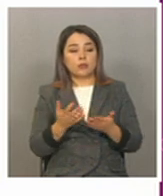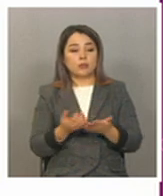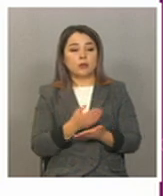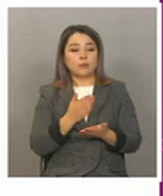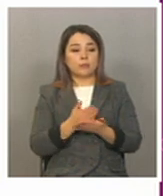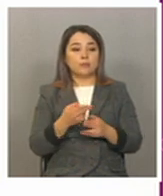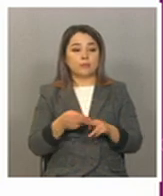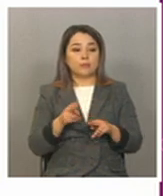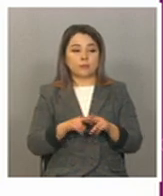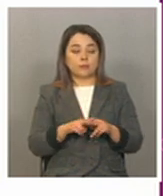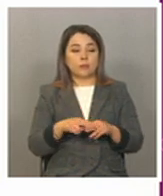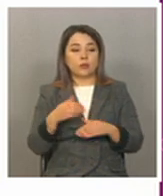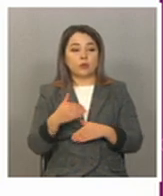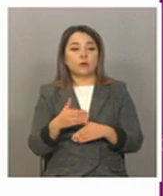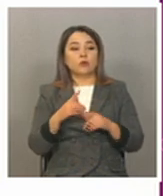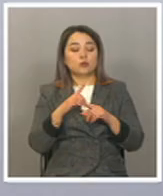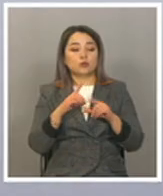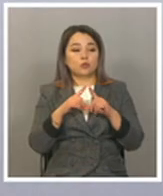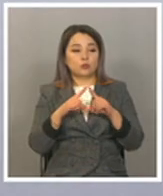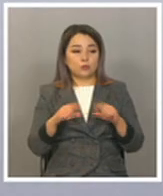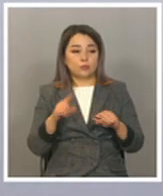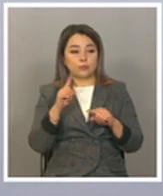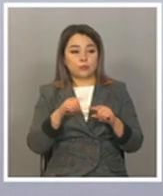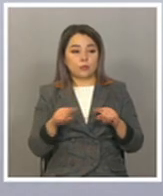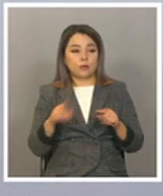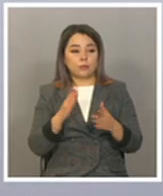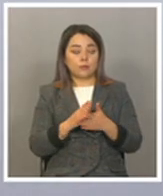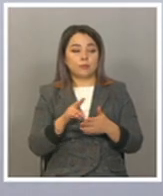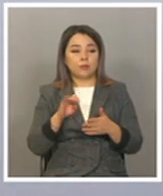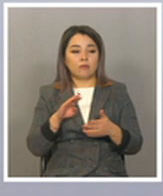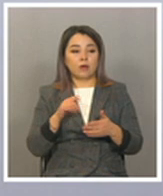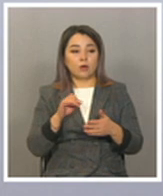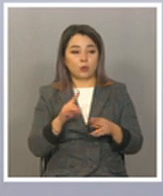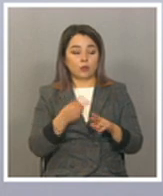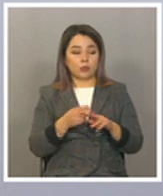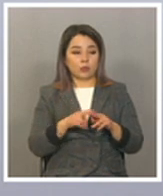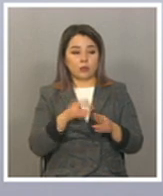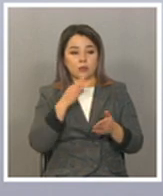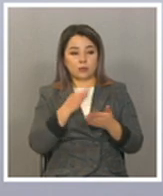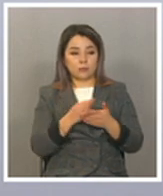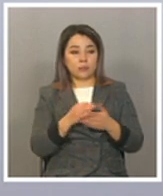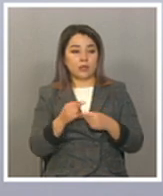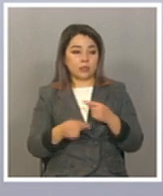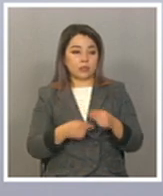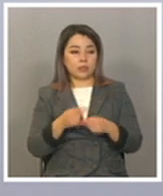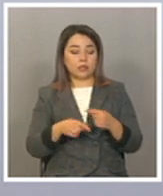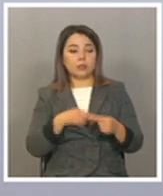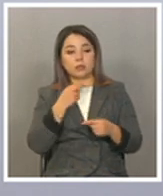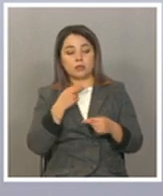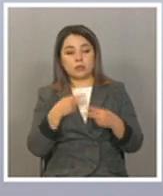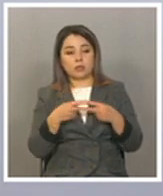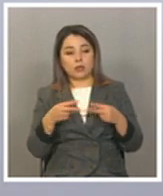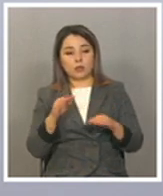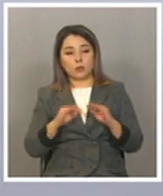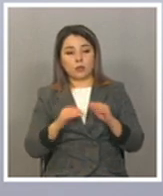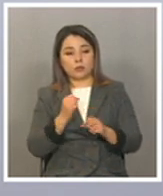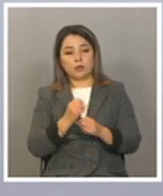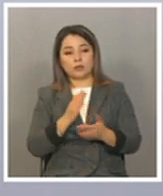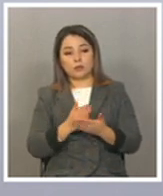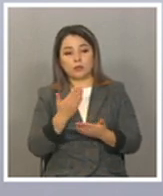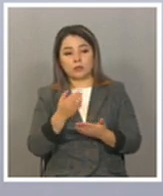жердегі тік бұрышты үш бұрыштың Пифагор теоремасы бойынша біз келесі теңдеуді құрамыз.